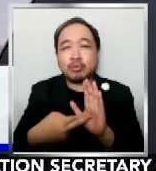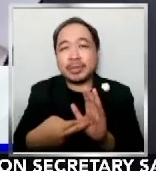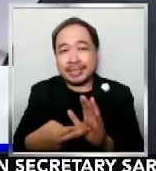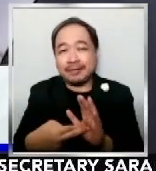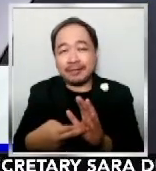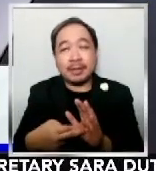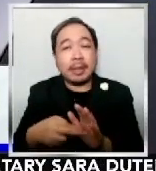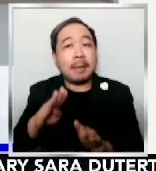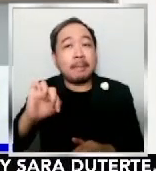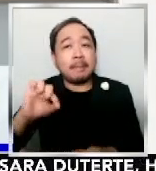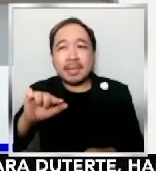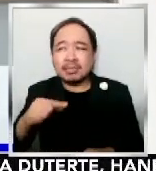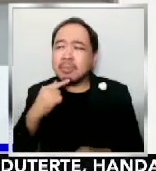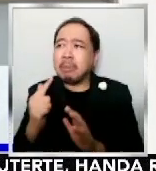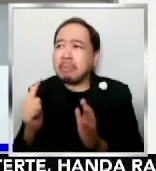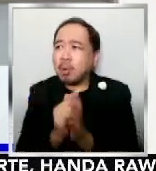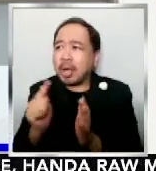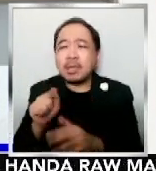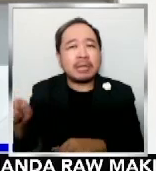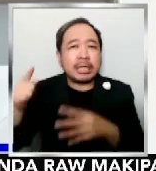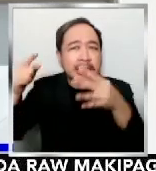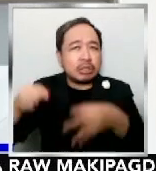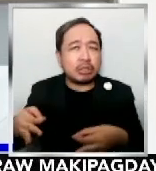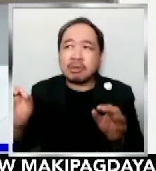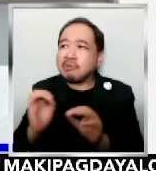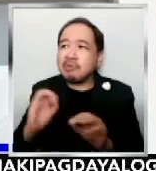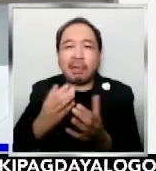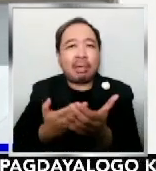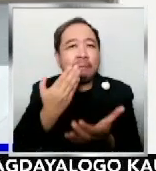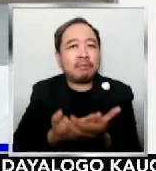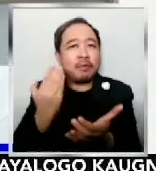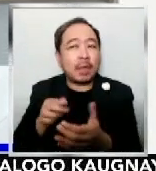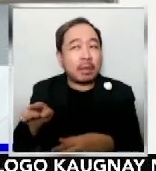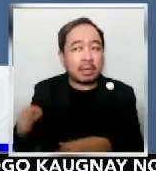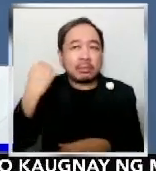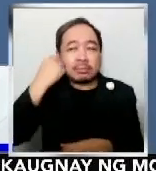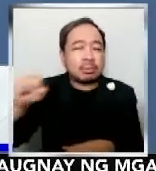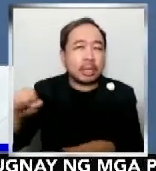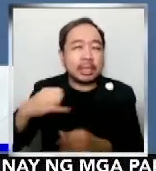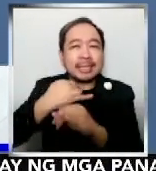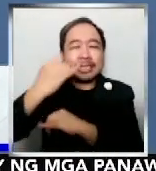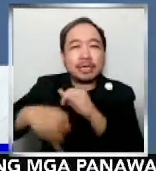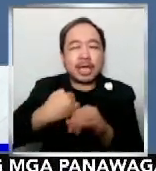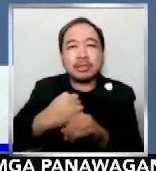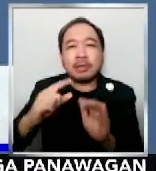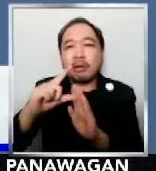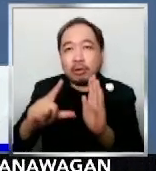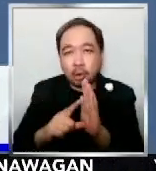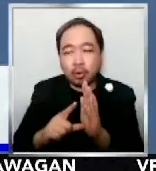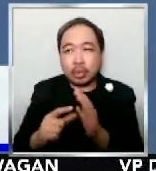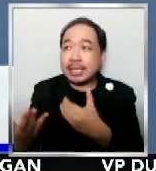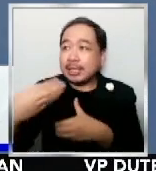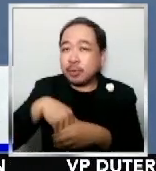illegal at wala raw bisa ang naturang desisyon. Nilalabag daw nito ang international law, kabilang ang